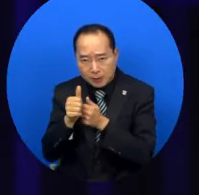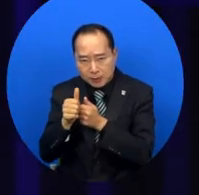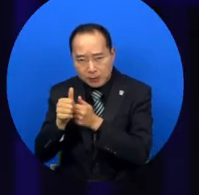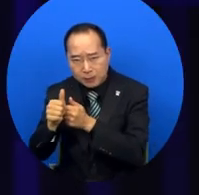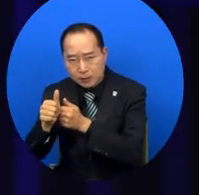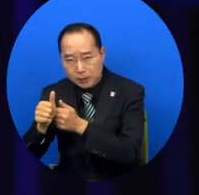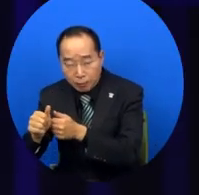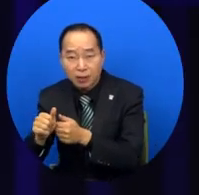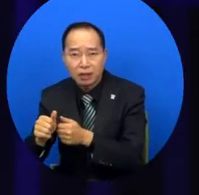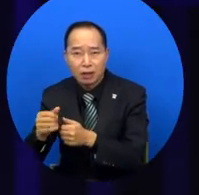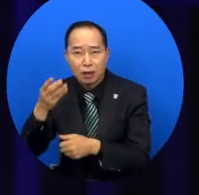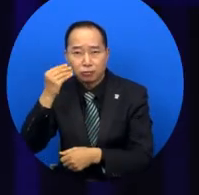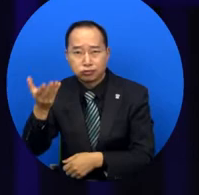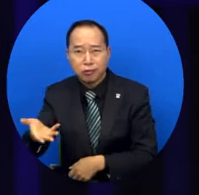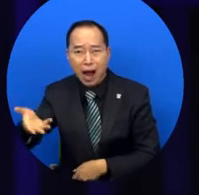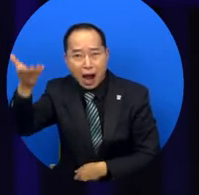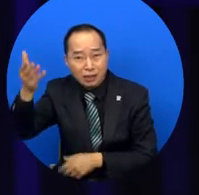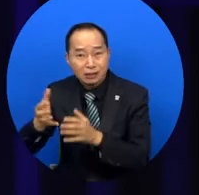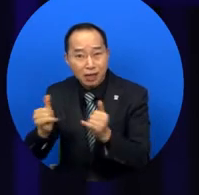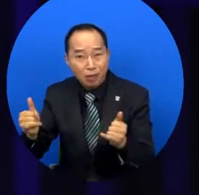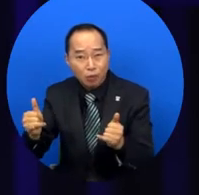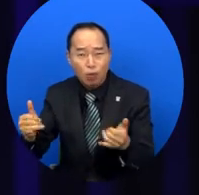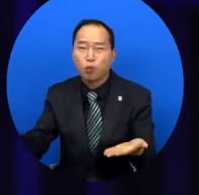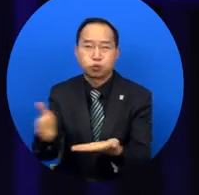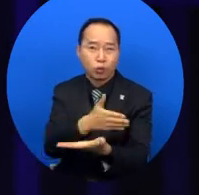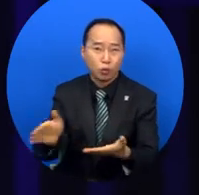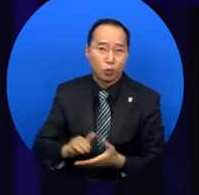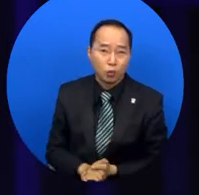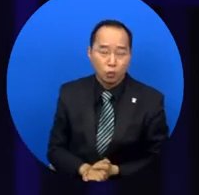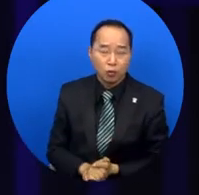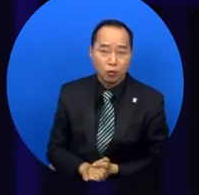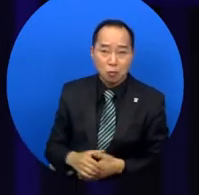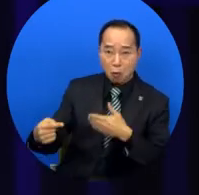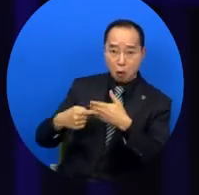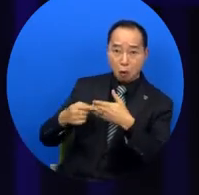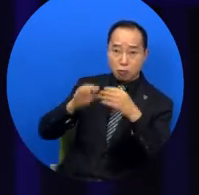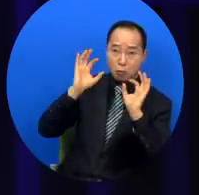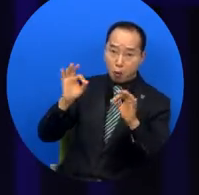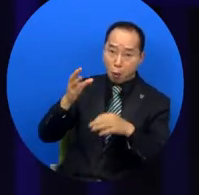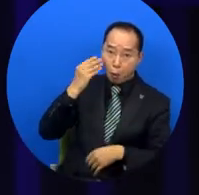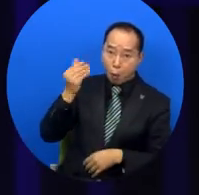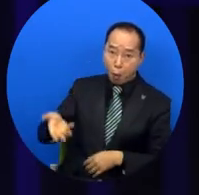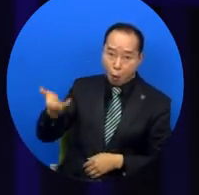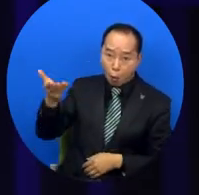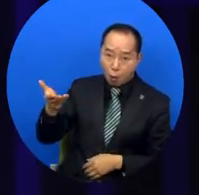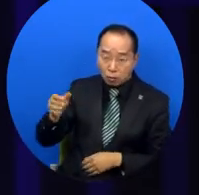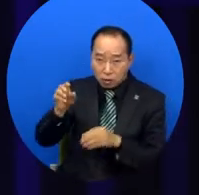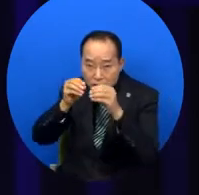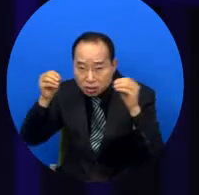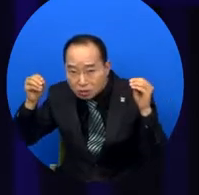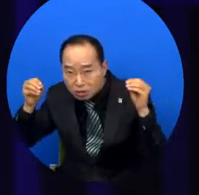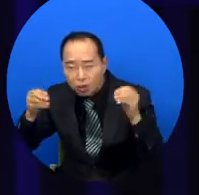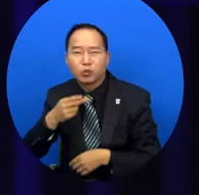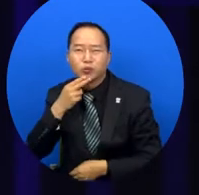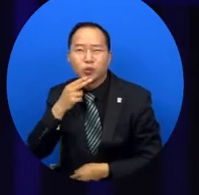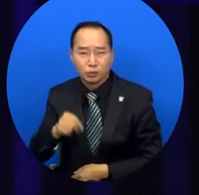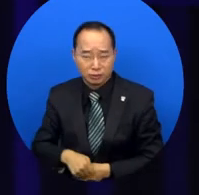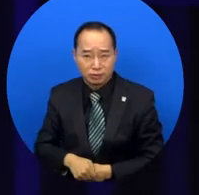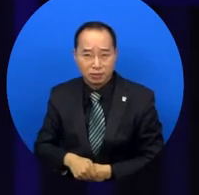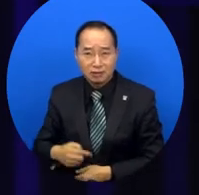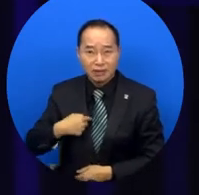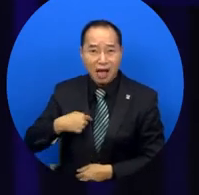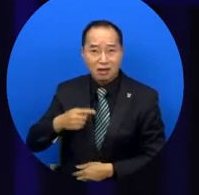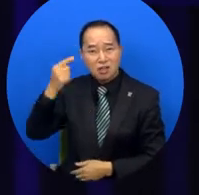마음을 쫓아가다 보면 탄탄대로 순탄하게 가는 사람 정말 아무도 없습니다. 그래 보이는 사람도 사실 보면 안 그래요. 특히